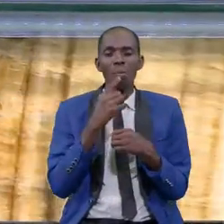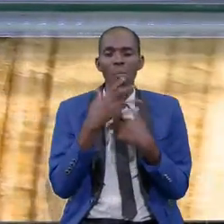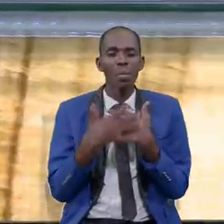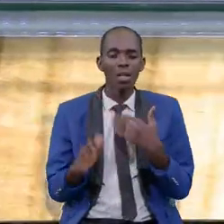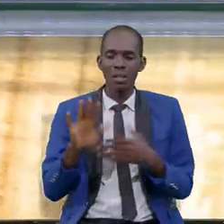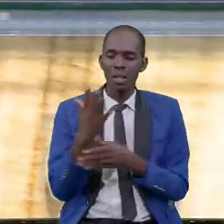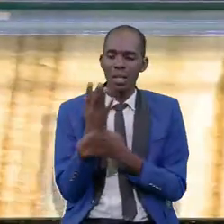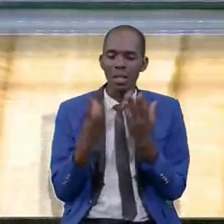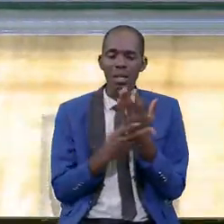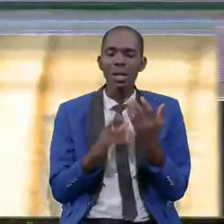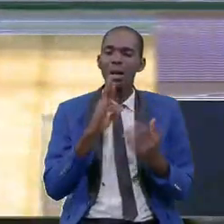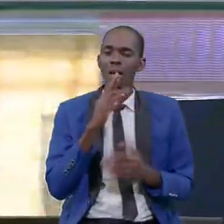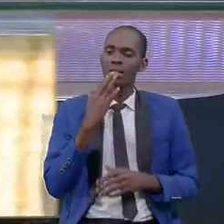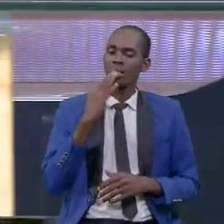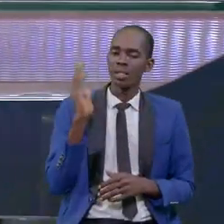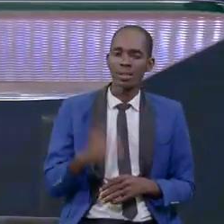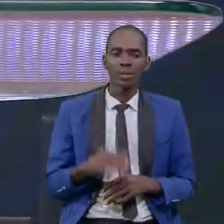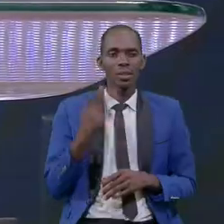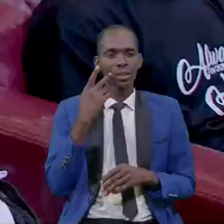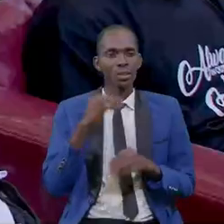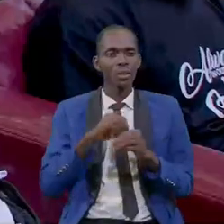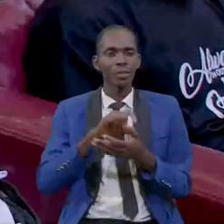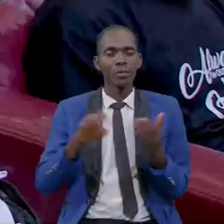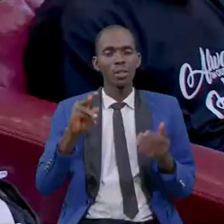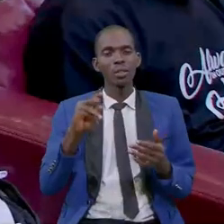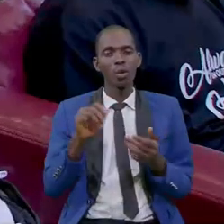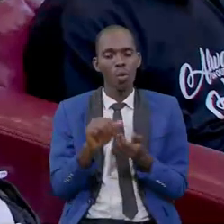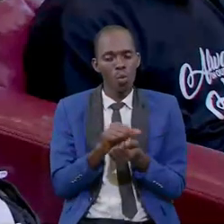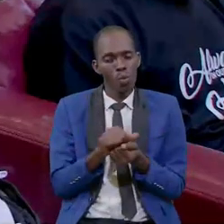sang, ils sont mauvais. Le verset 16 dit,